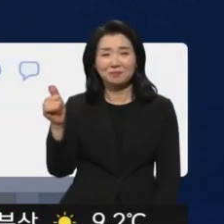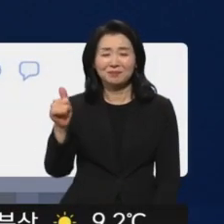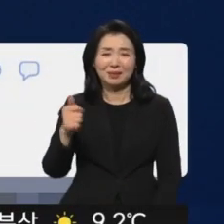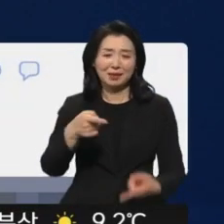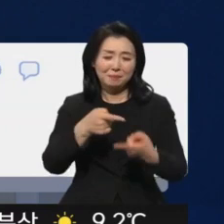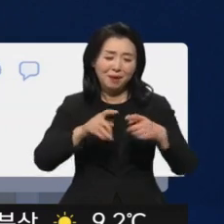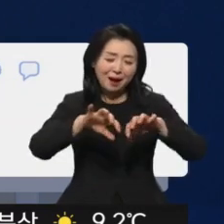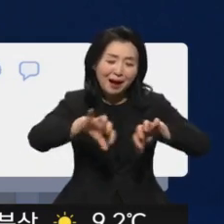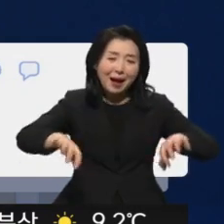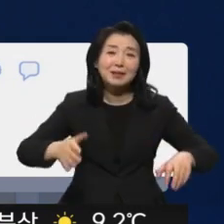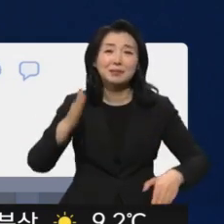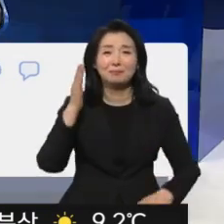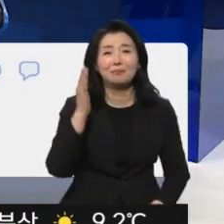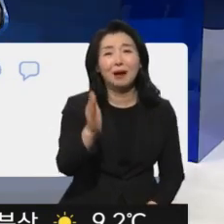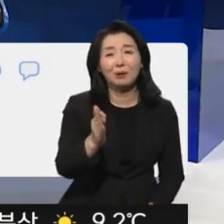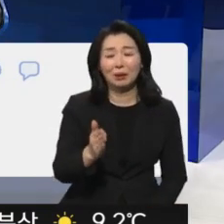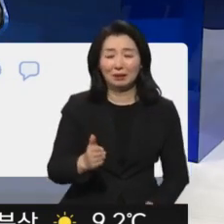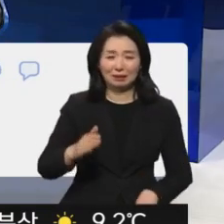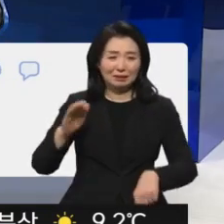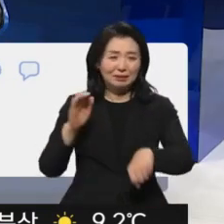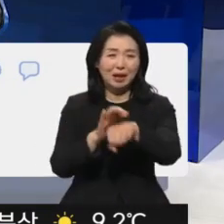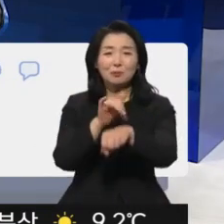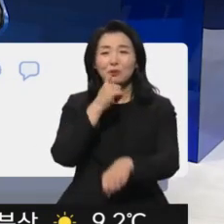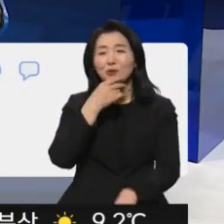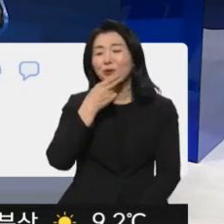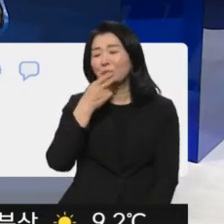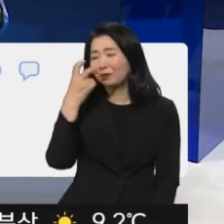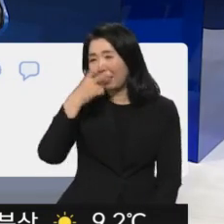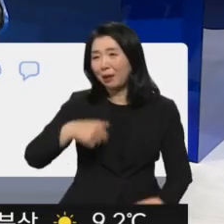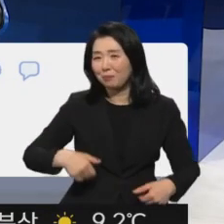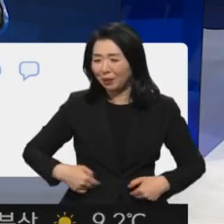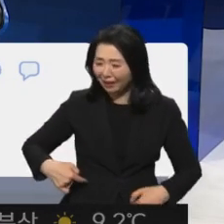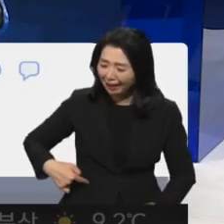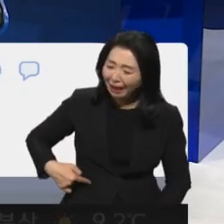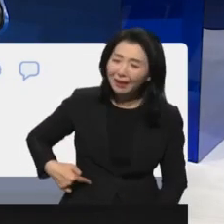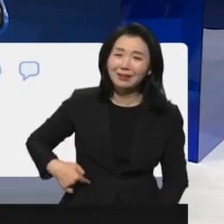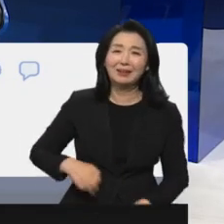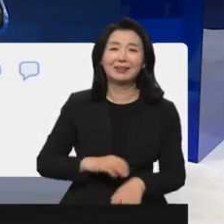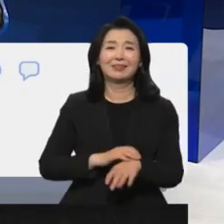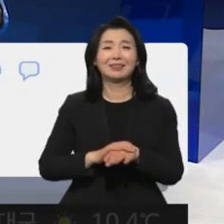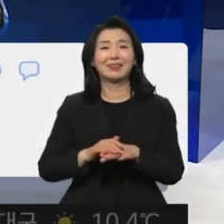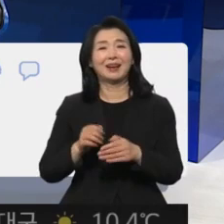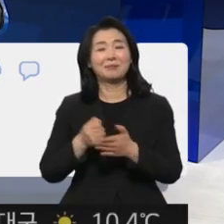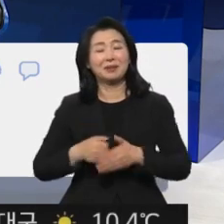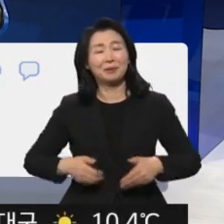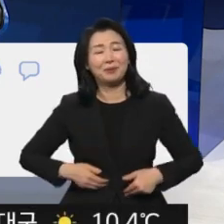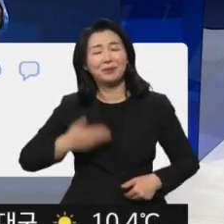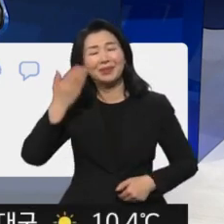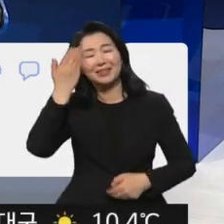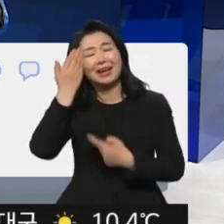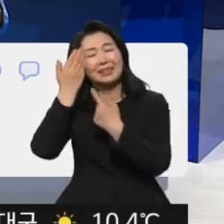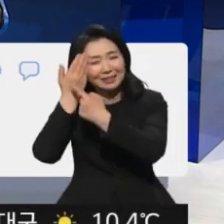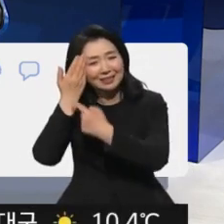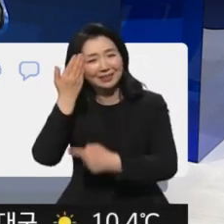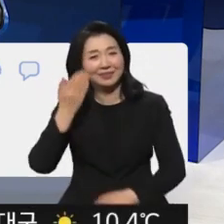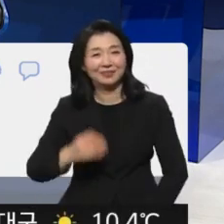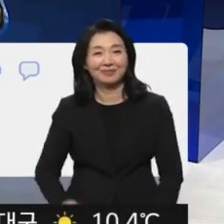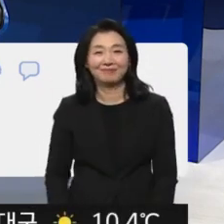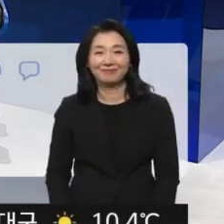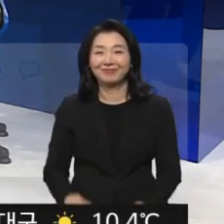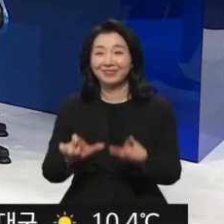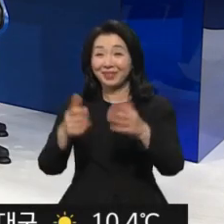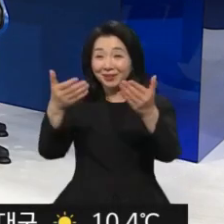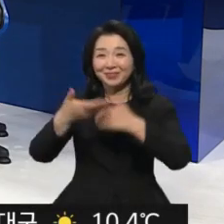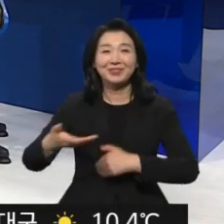말고 잘못인지 아닌지만 따져서 양심껏 생각해서 판단합시다. 기본 상식선에서라고 하셨습니다. 댓글